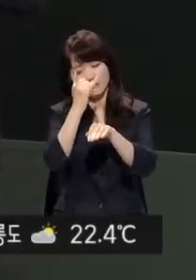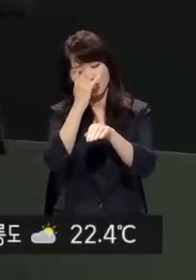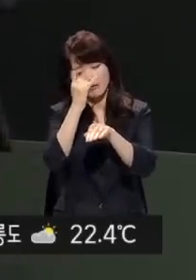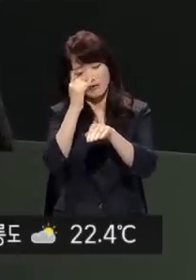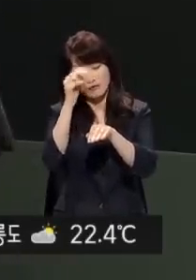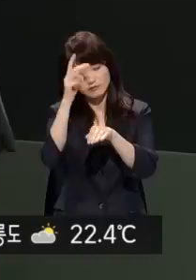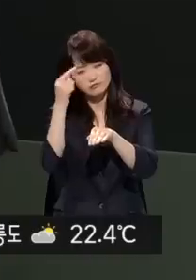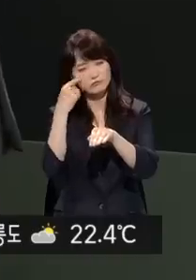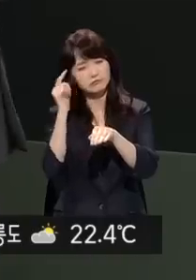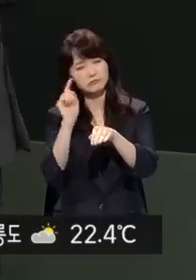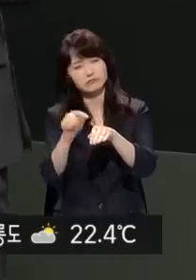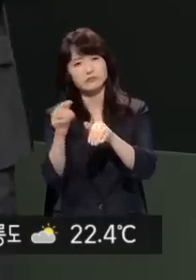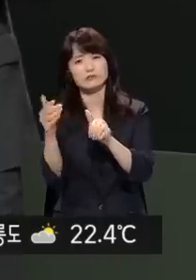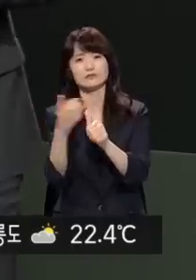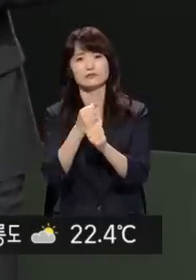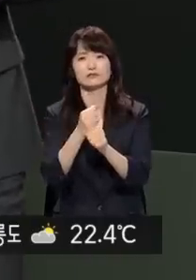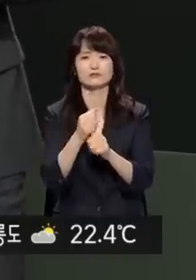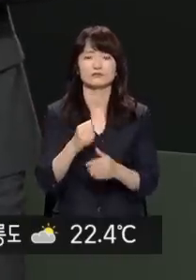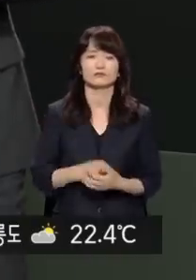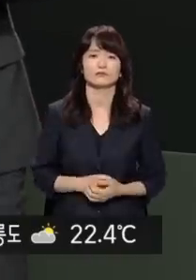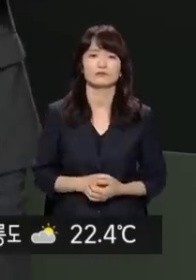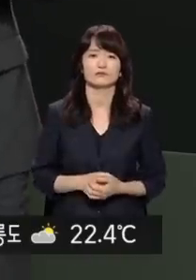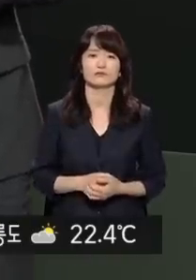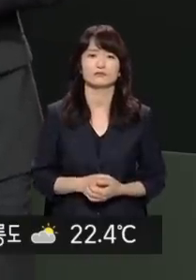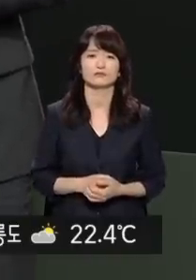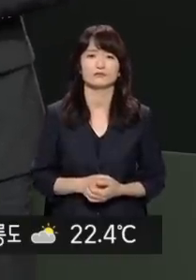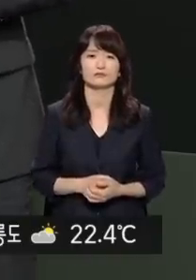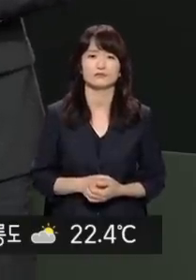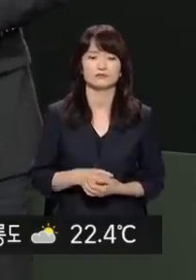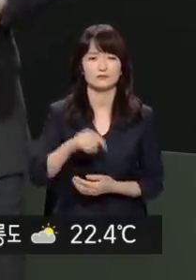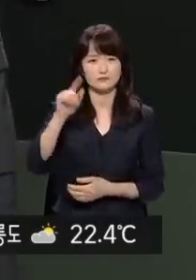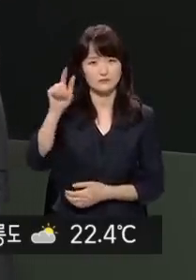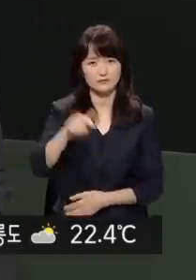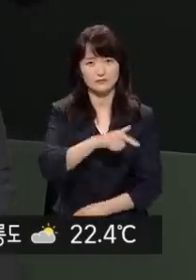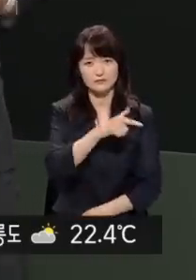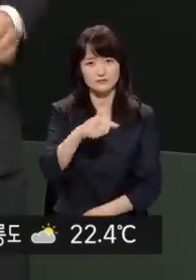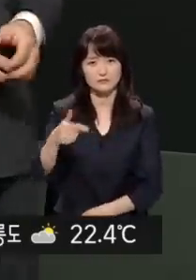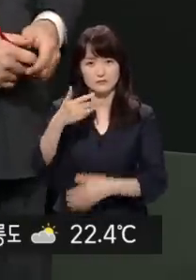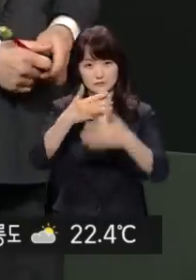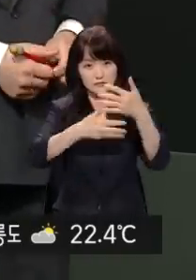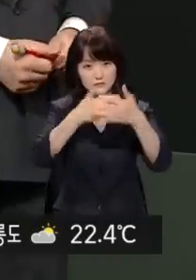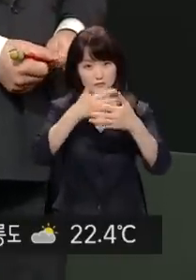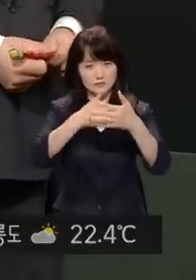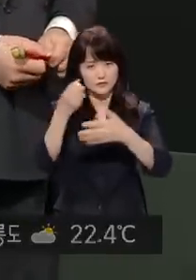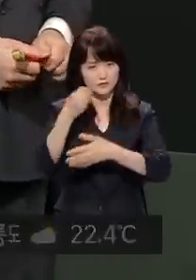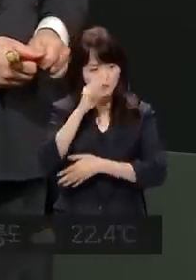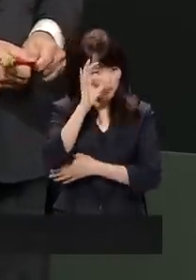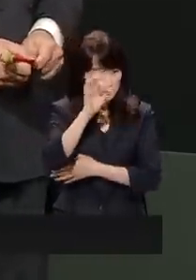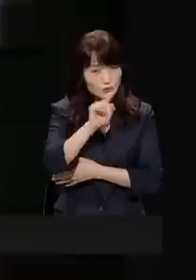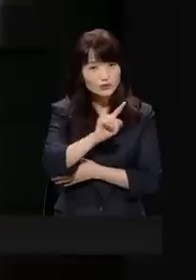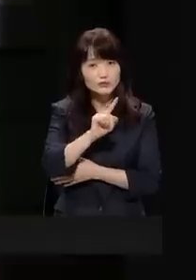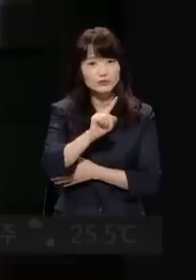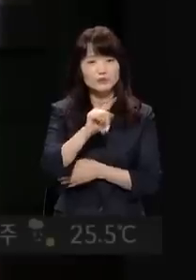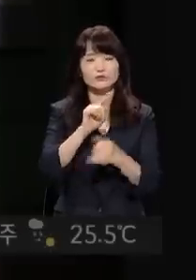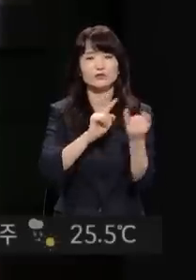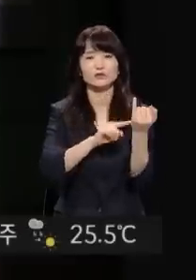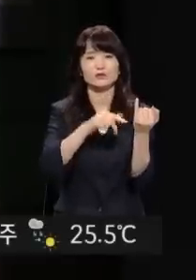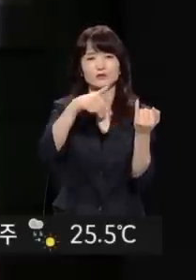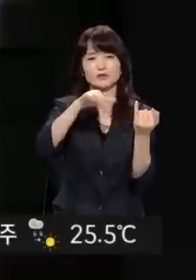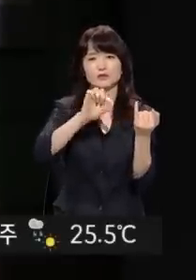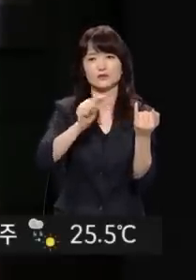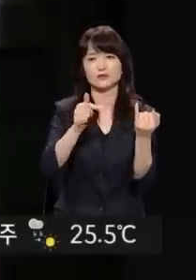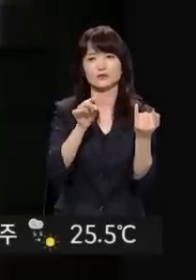제가 약간이 막장 느낌의 1일 연속극 가끔 자주 보거든요 거기서 봤던 분이야 배우 진예솔 씨였는데요